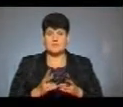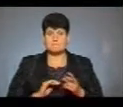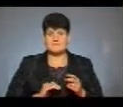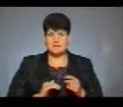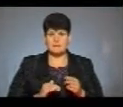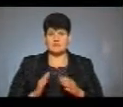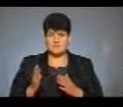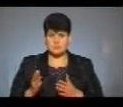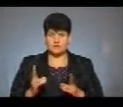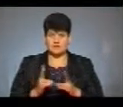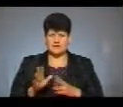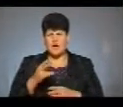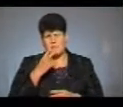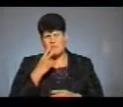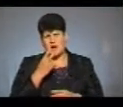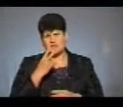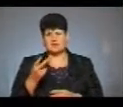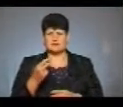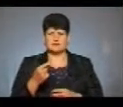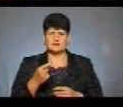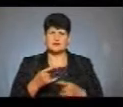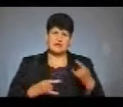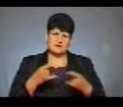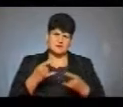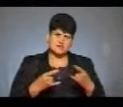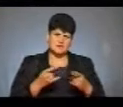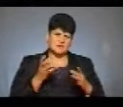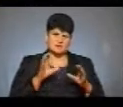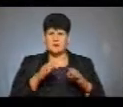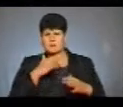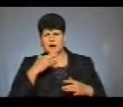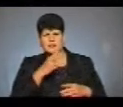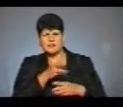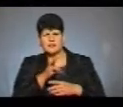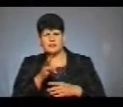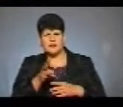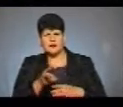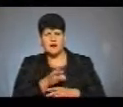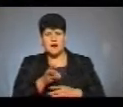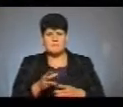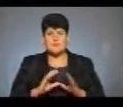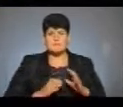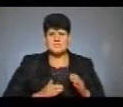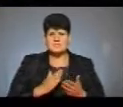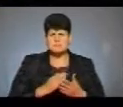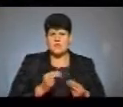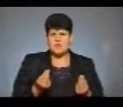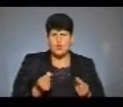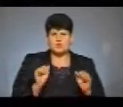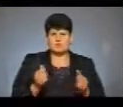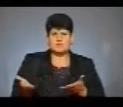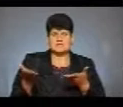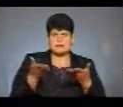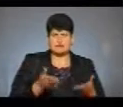з підприємцями. Я бачив картинки телевізійні, купа телекамер, бо бізнес має гроші. Він може запросити будь-які